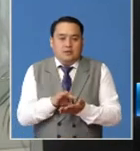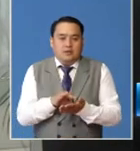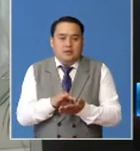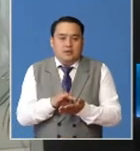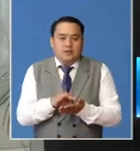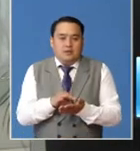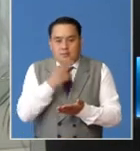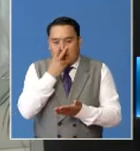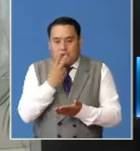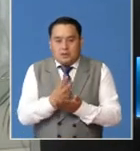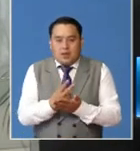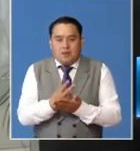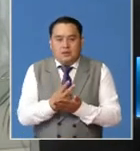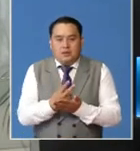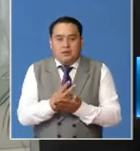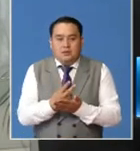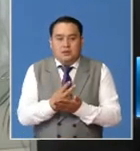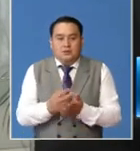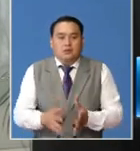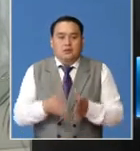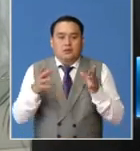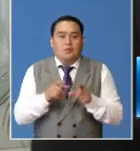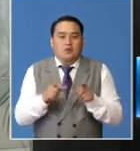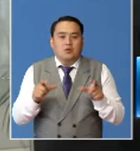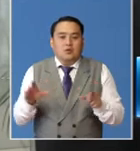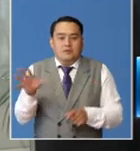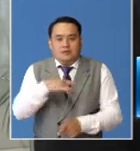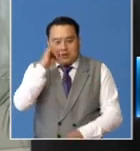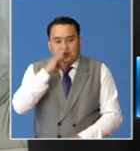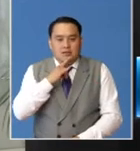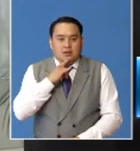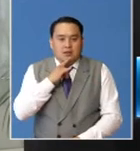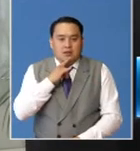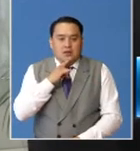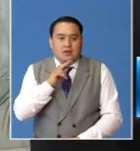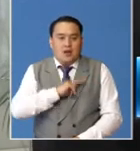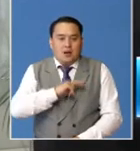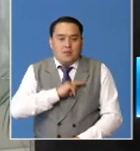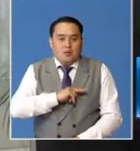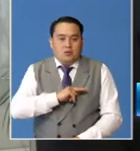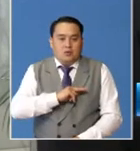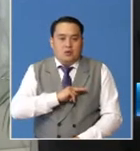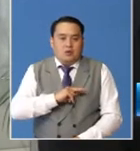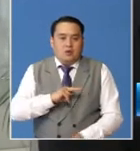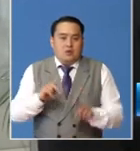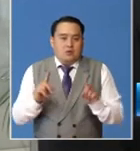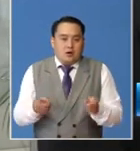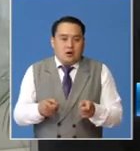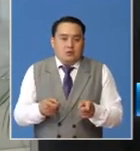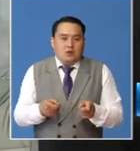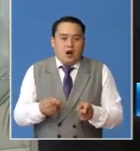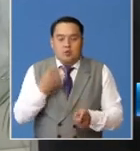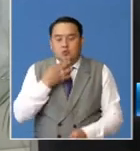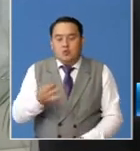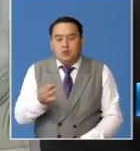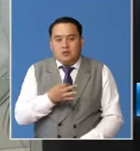на большую аудиторию, на весь Казахстан. То есть работать уже не ограничено, там, Алматинская область, допустим,